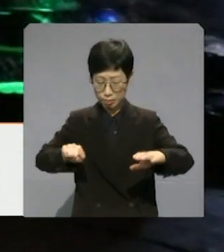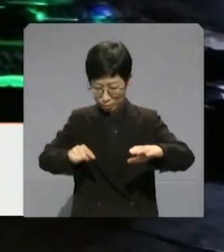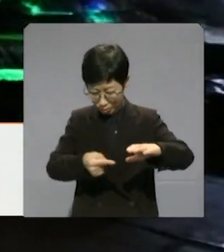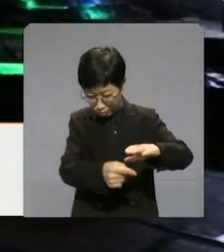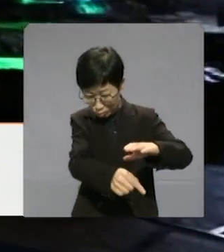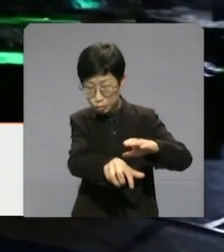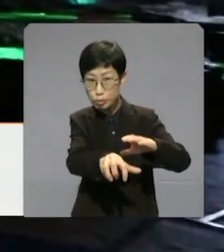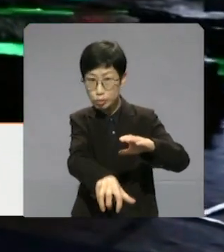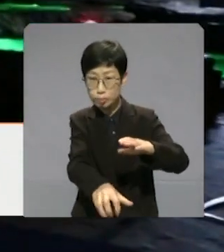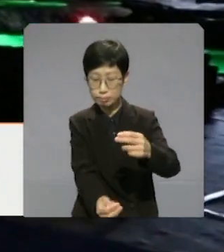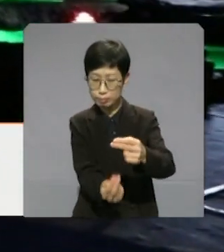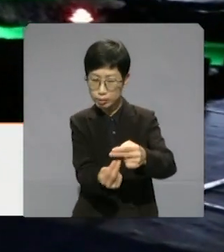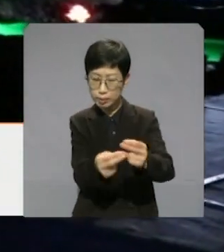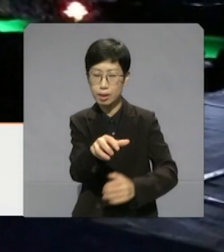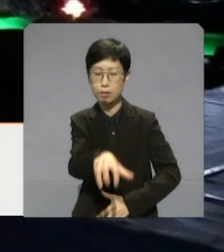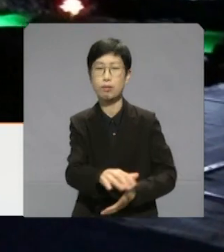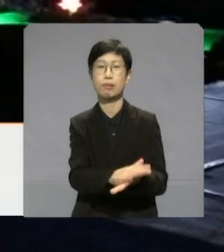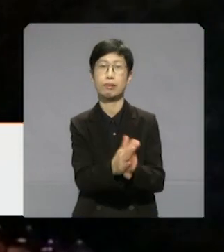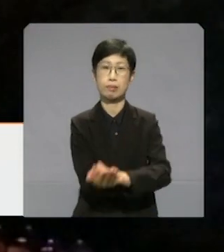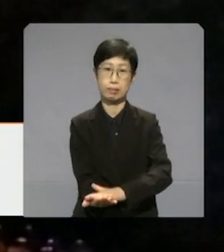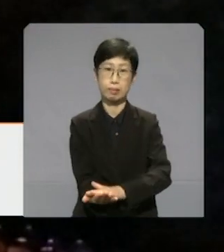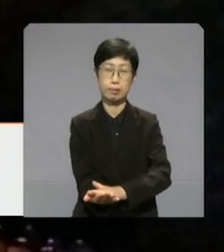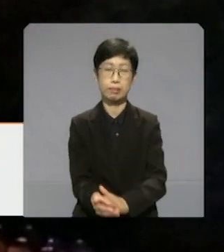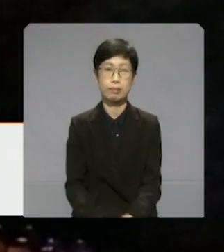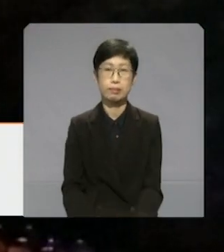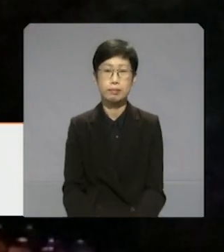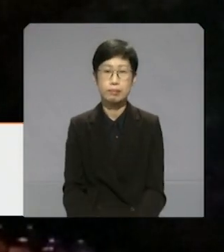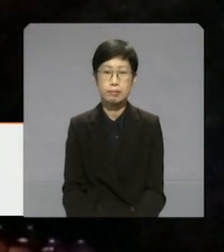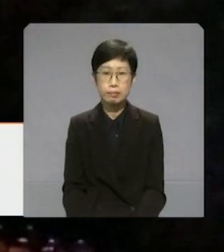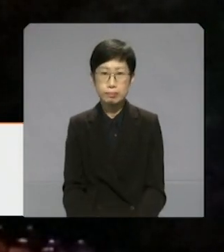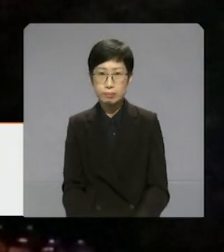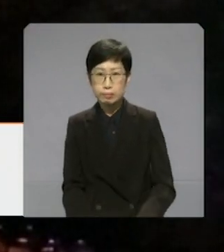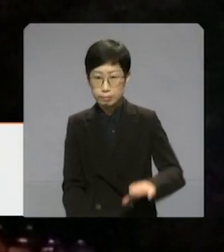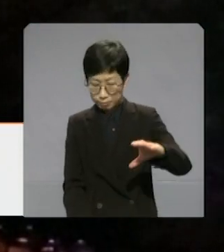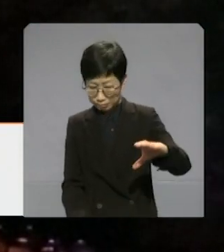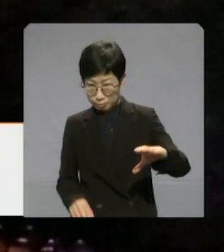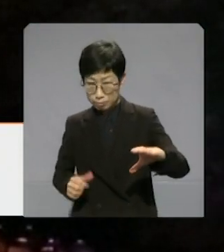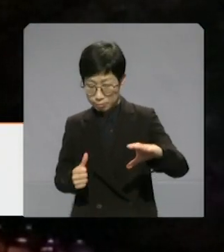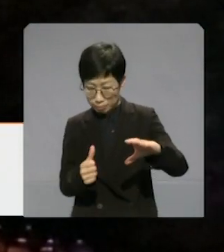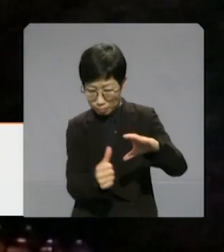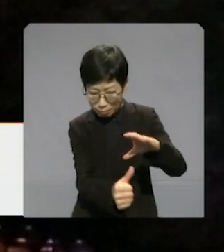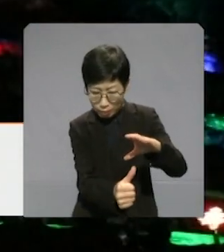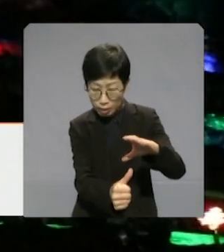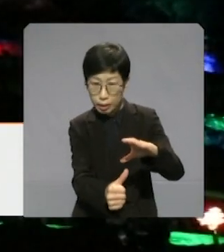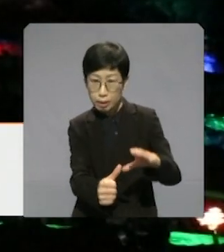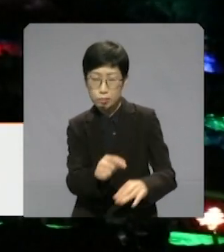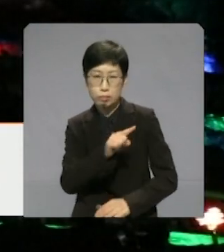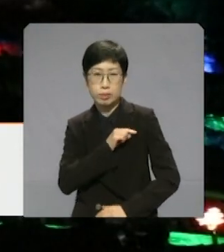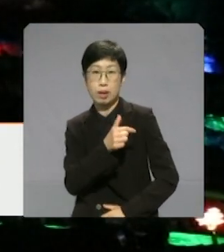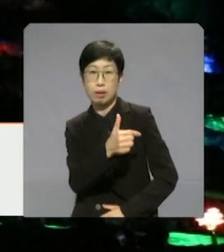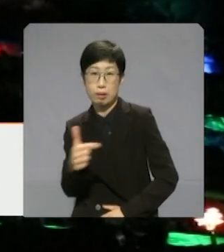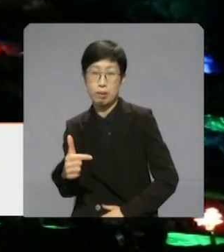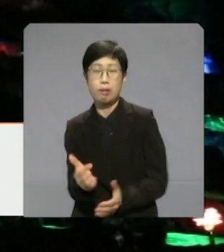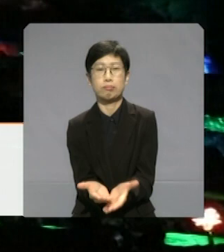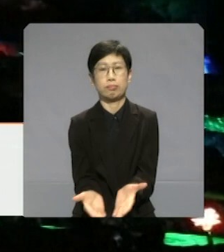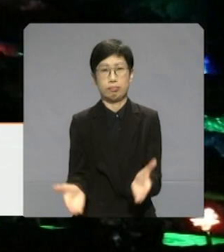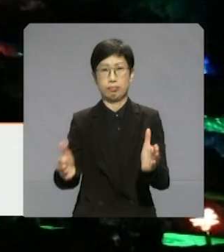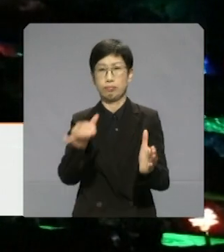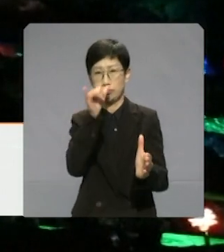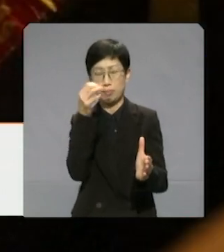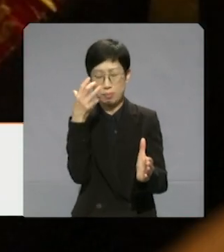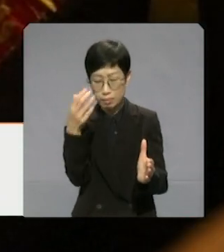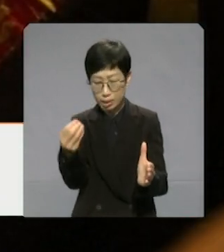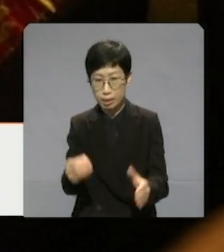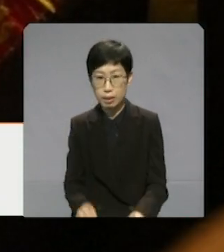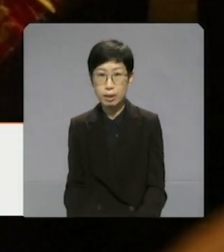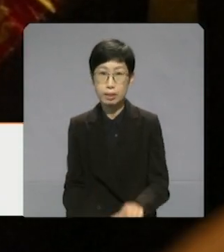곳이 와인 저장고로 변신했습니다. 동굴 안에 들어서자 가장 먼저 눈길을 끄는 거대한 항아리. 10m